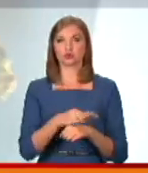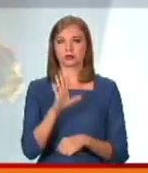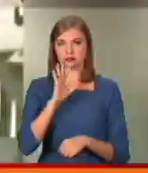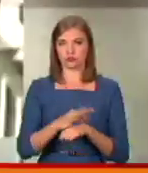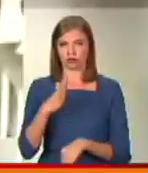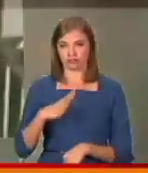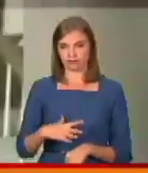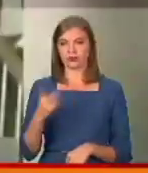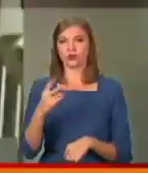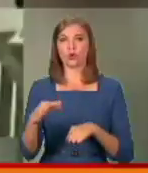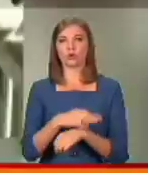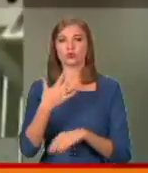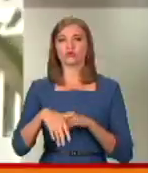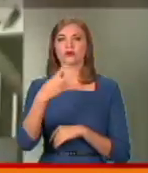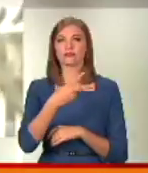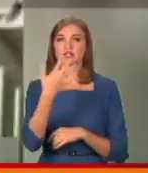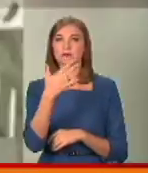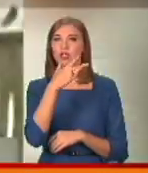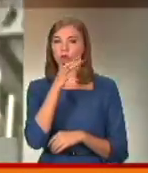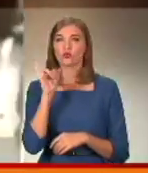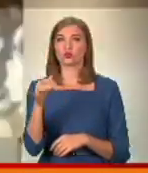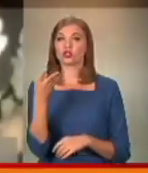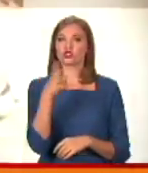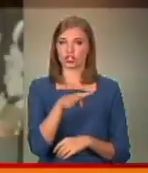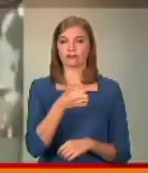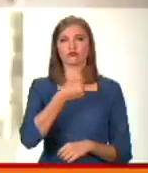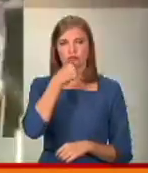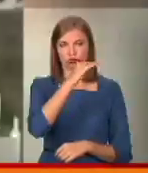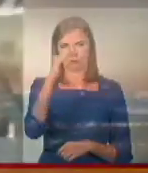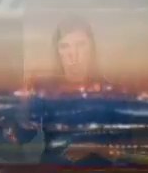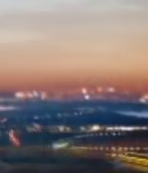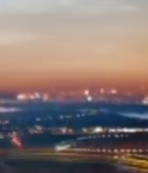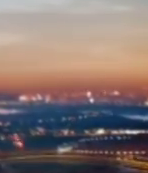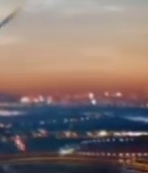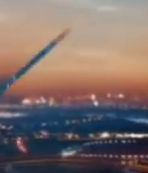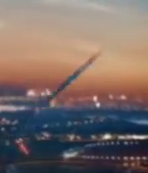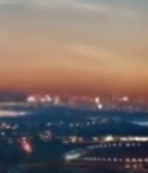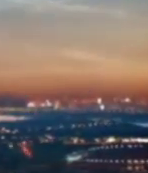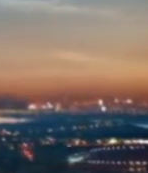Джонсон і Віллер одружені вже 25 років. У них четверо дорослих дітей.